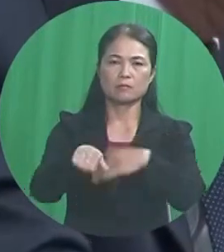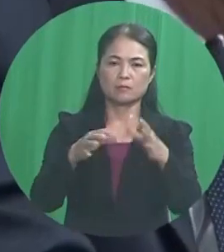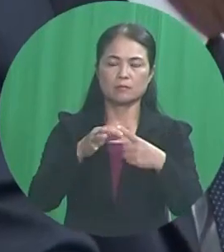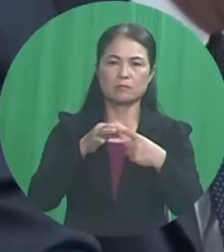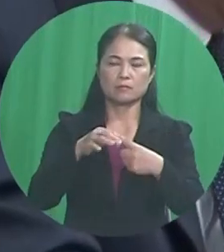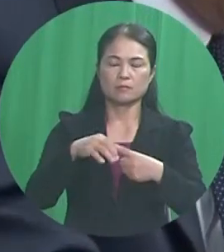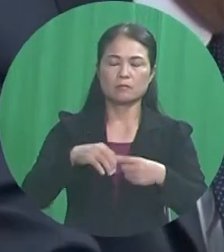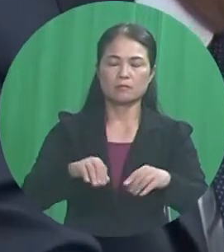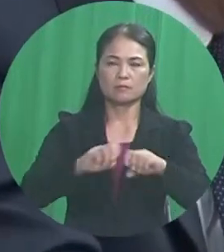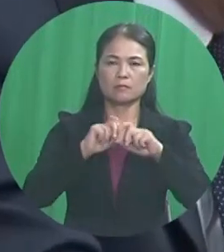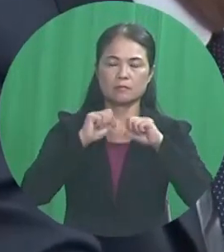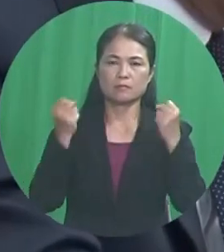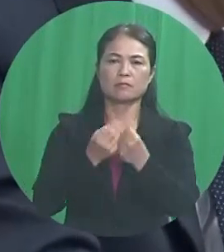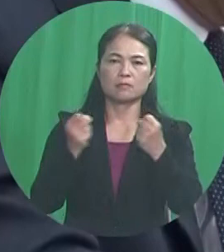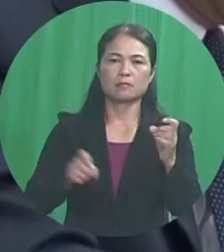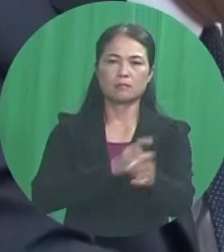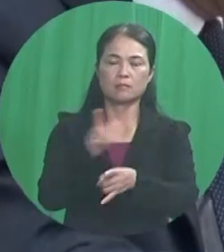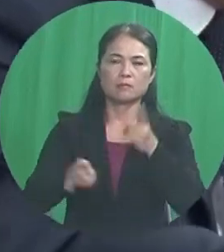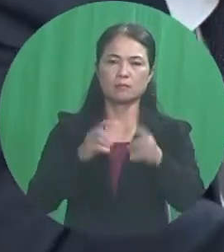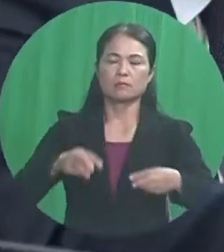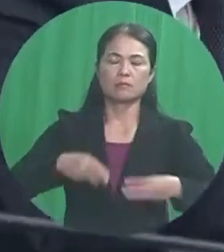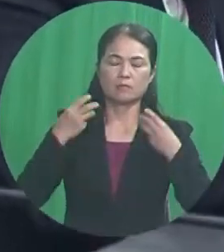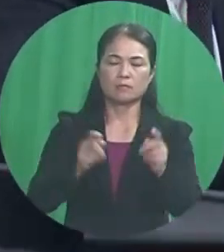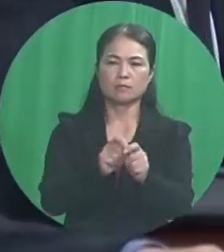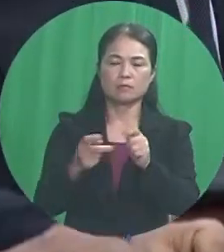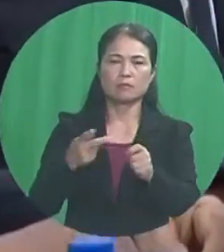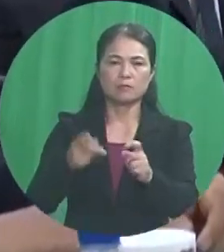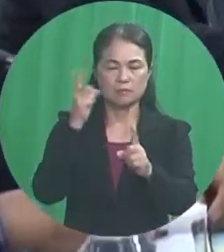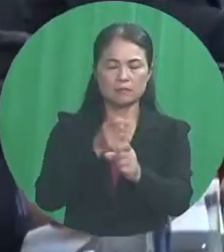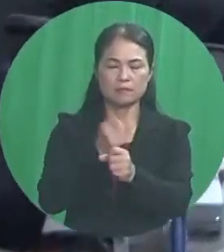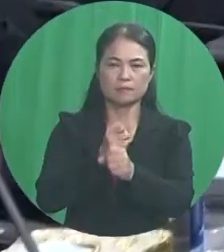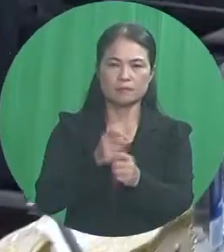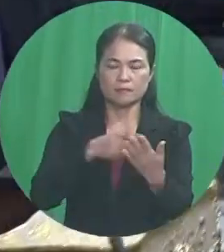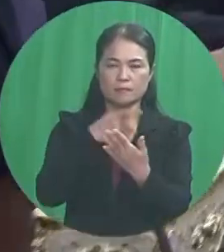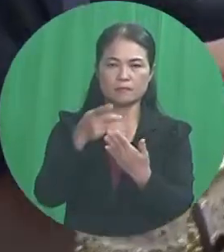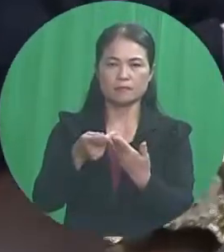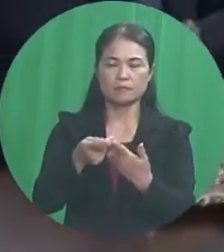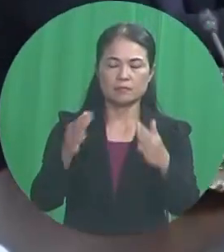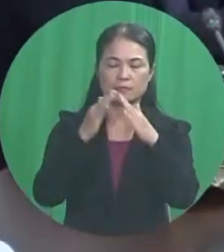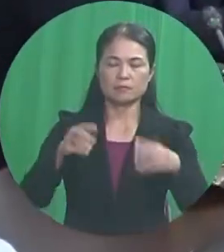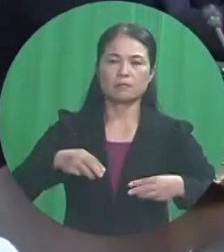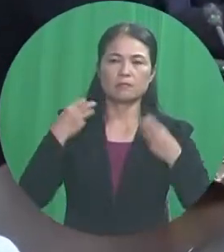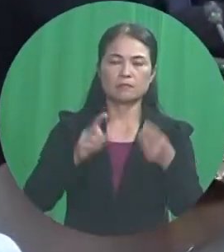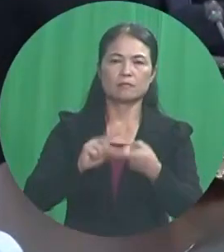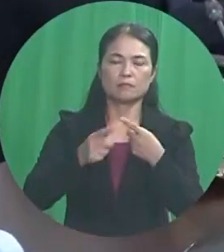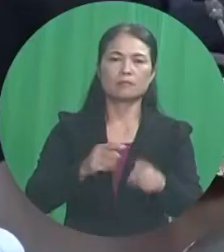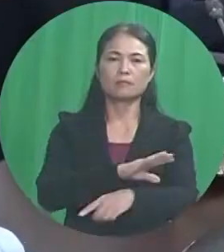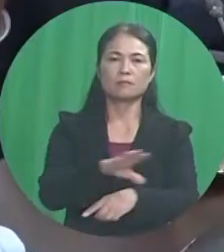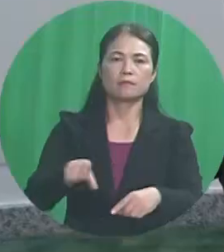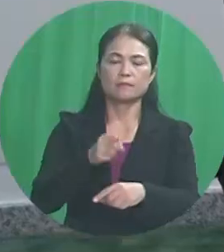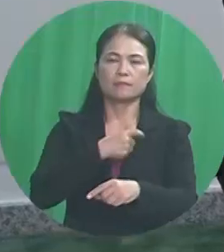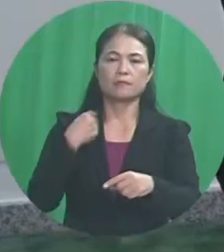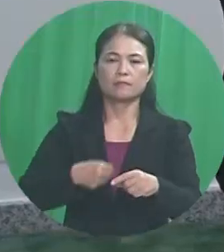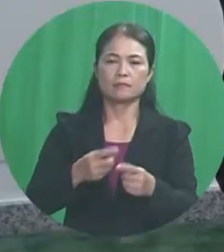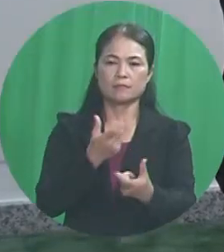សេសអង្គការមហាជននិងយុវជនព្រមទាំងរួមគ្នាដើម្បីធ្វើឲ្យគម្រោងផ្ទះយុវជនសម្រាប់មិត្តភាពកម្ពុជាចិន